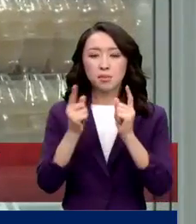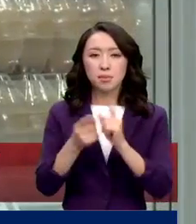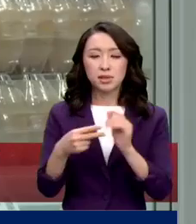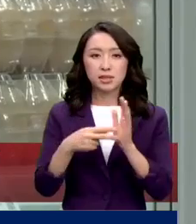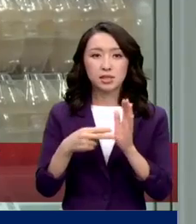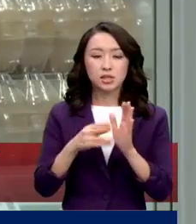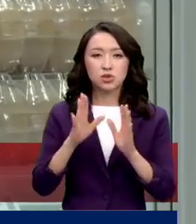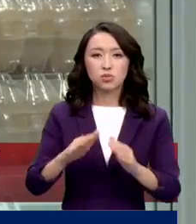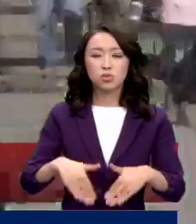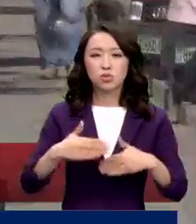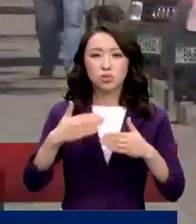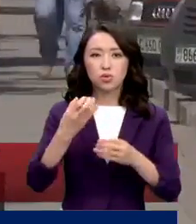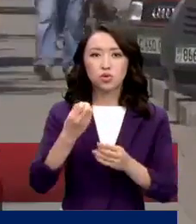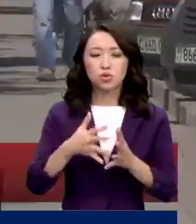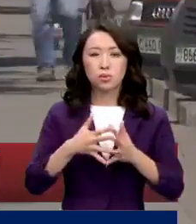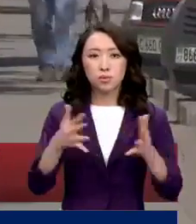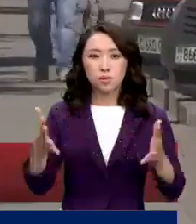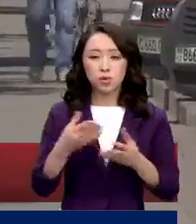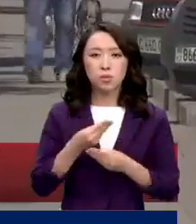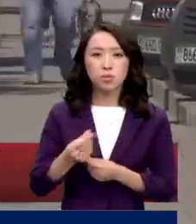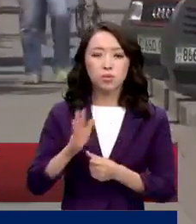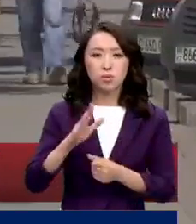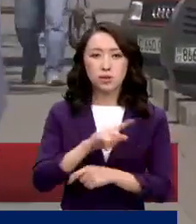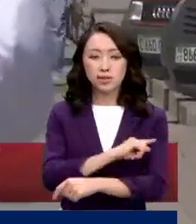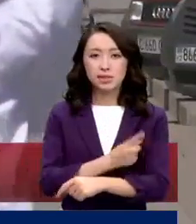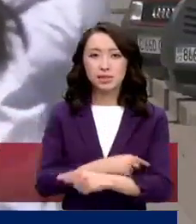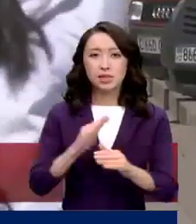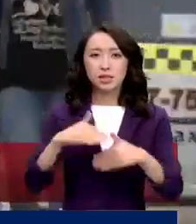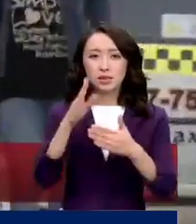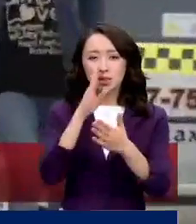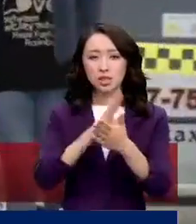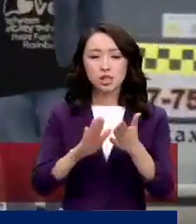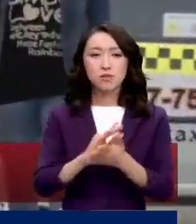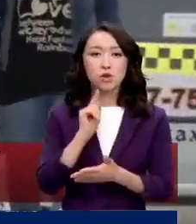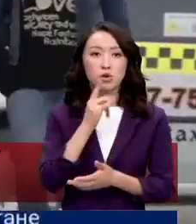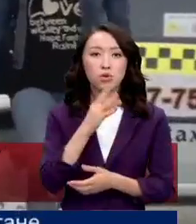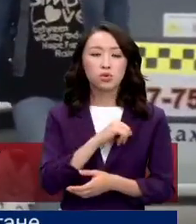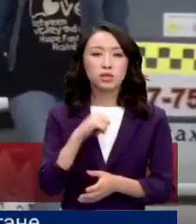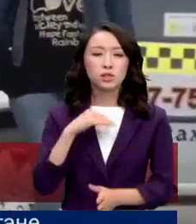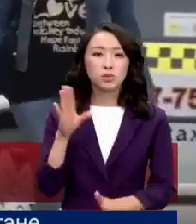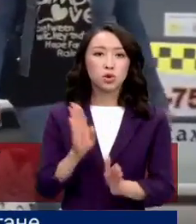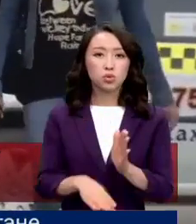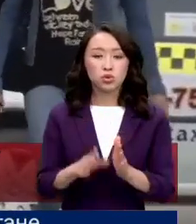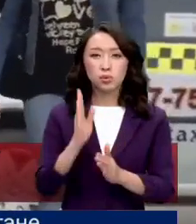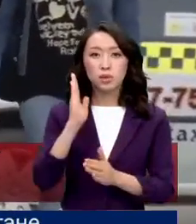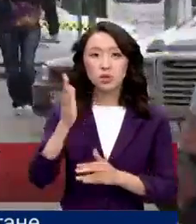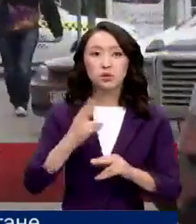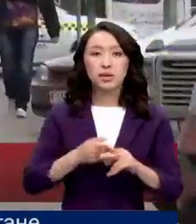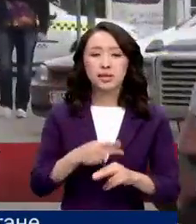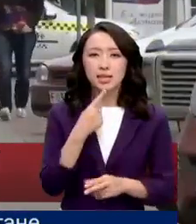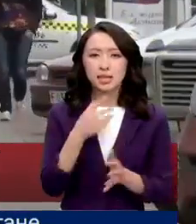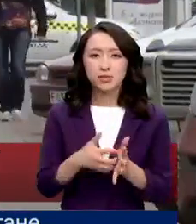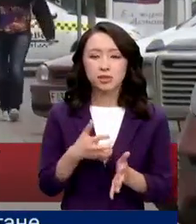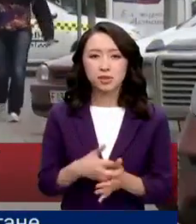начнут расти еще интенсивнее. Будет спровоцирован бурный рост теневой экономики. Но самый худший прогноз – это